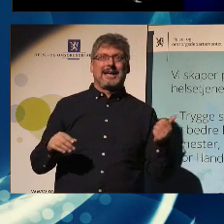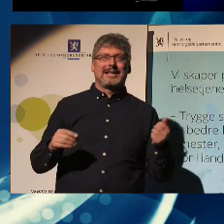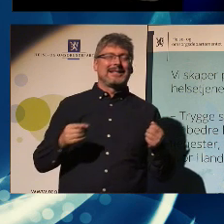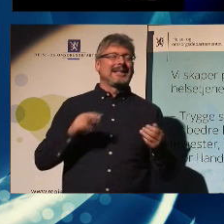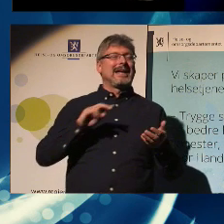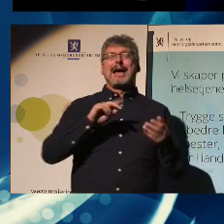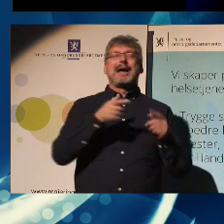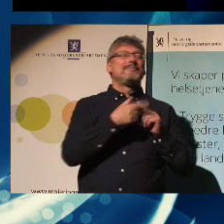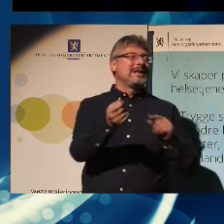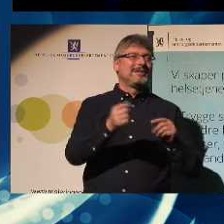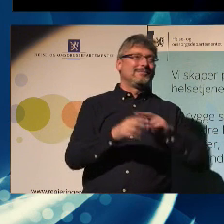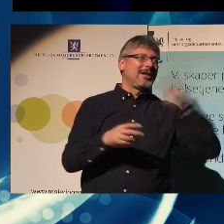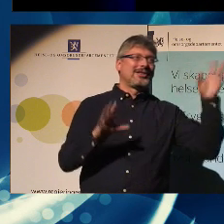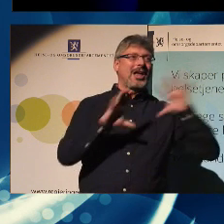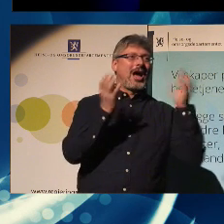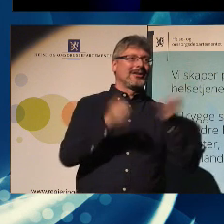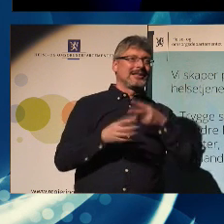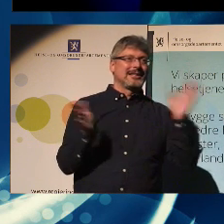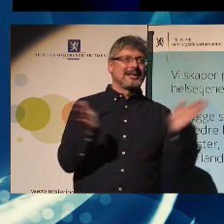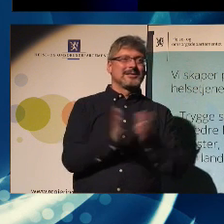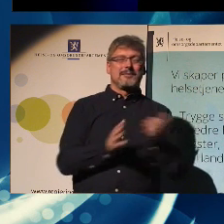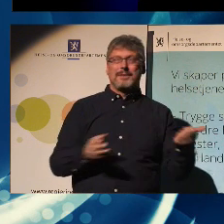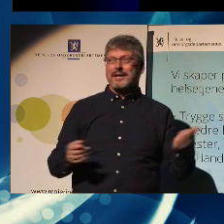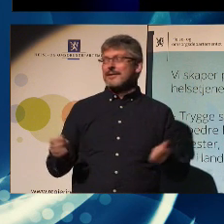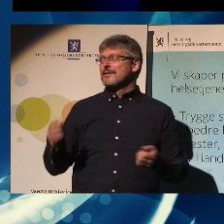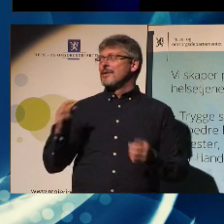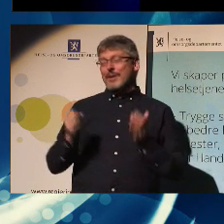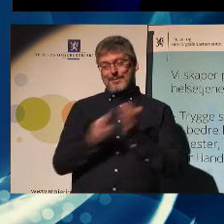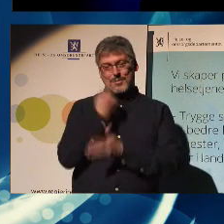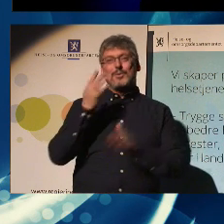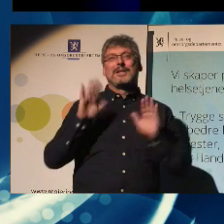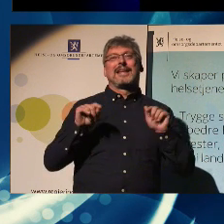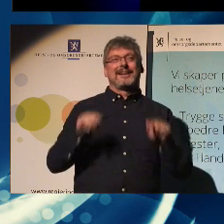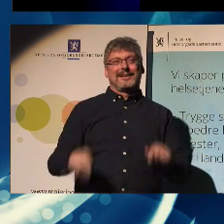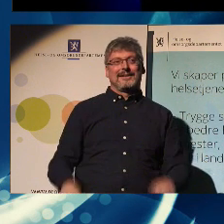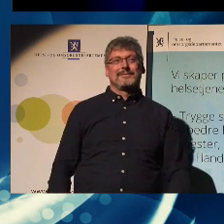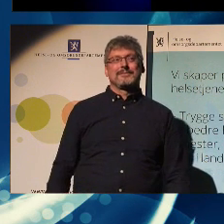sammen. Og det kan hende at det